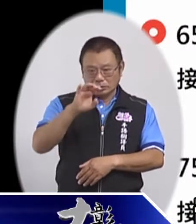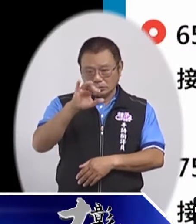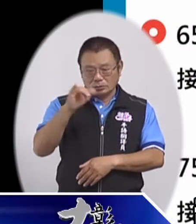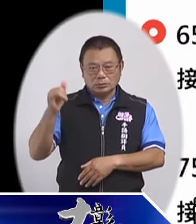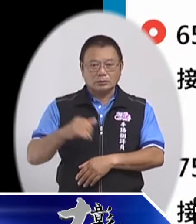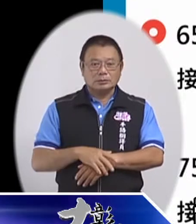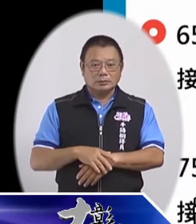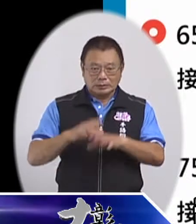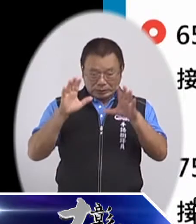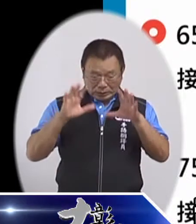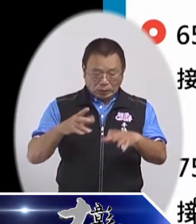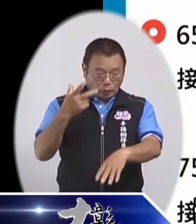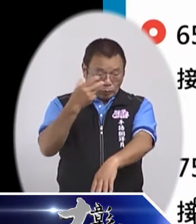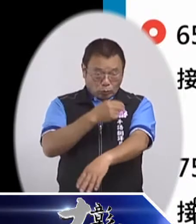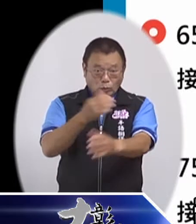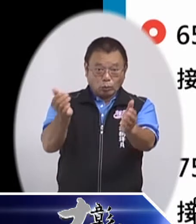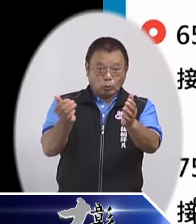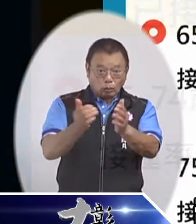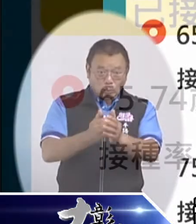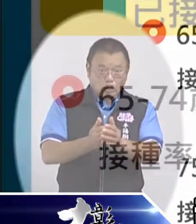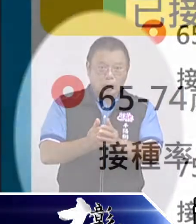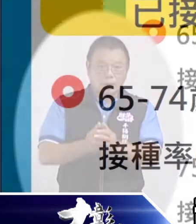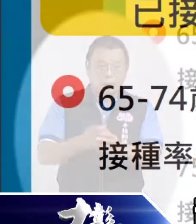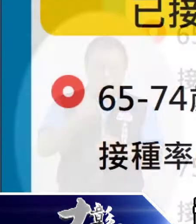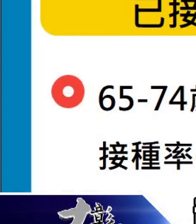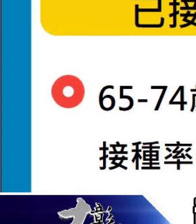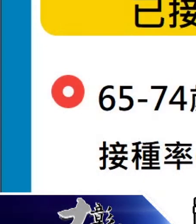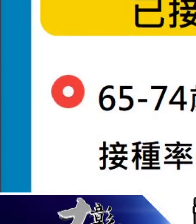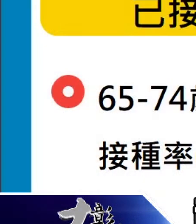222,944人，那目前已经接种的有